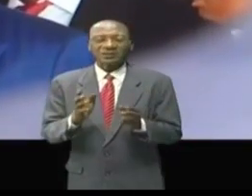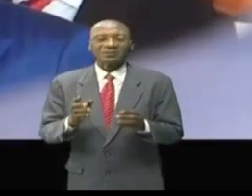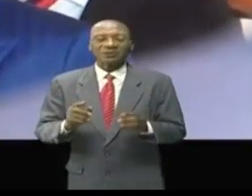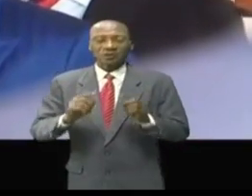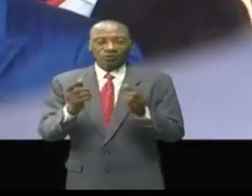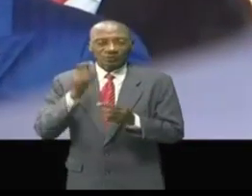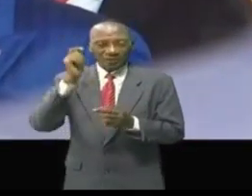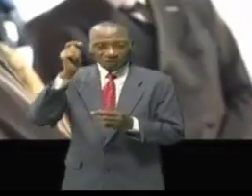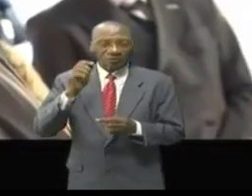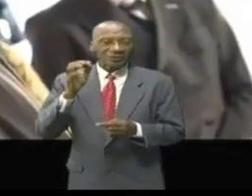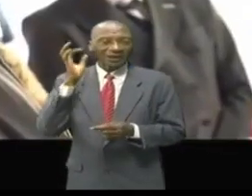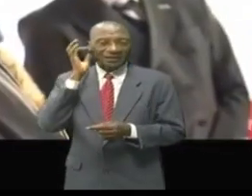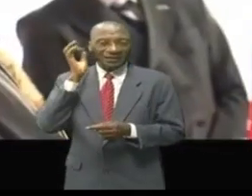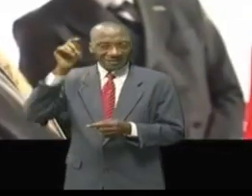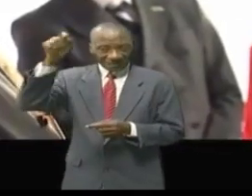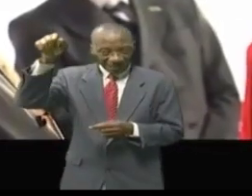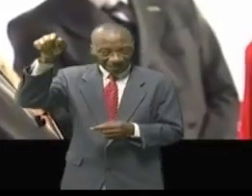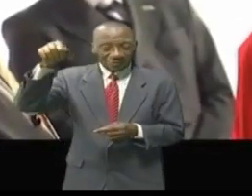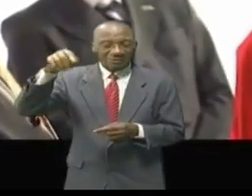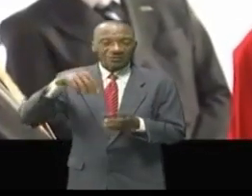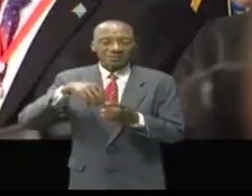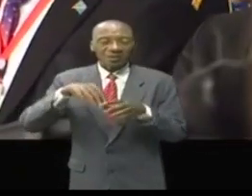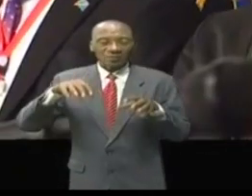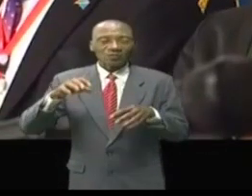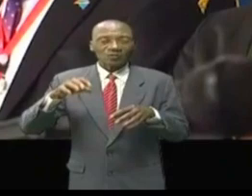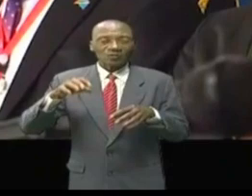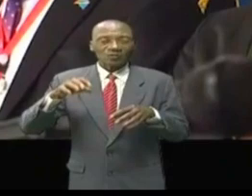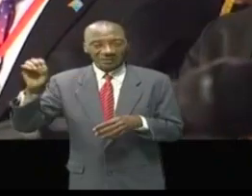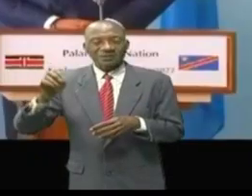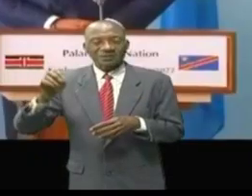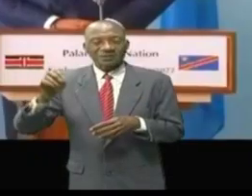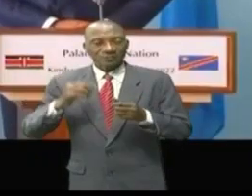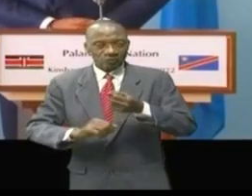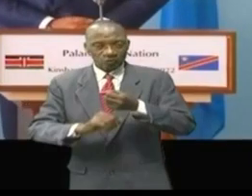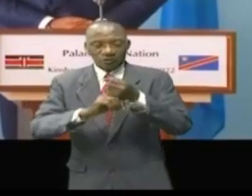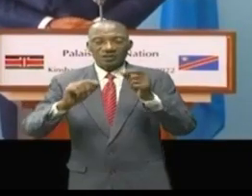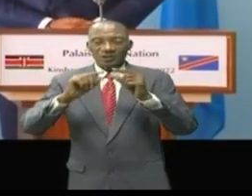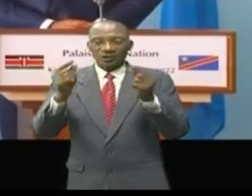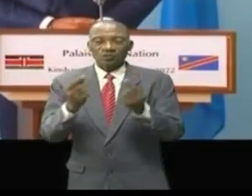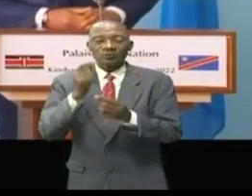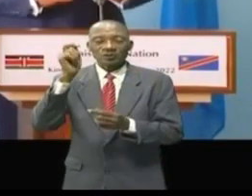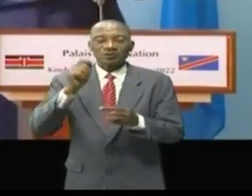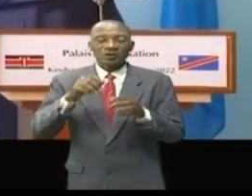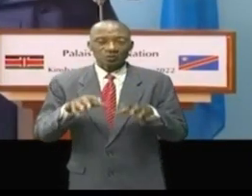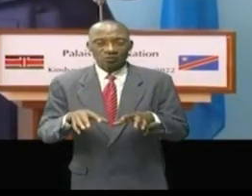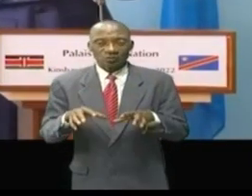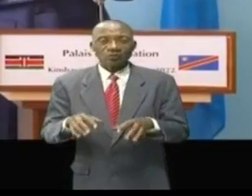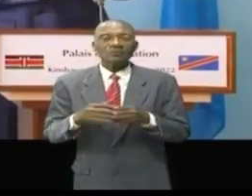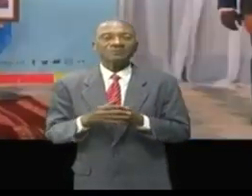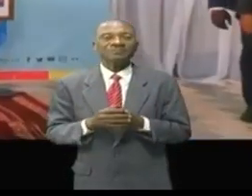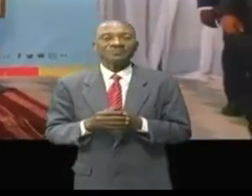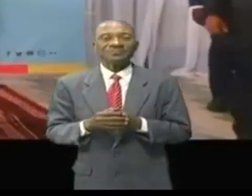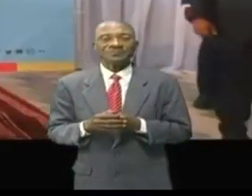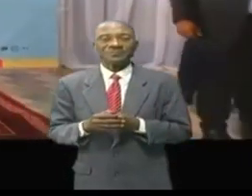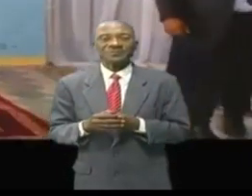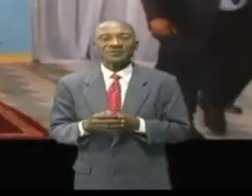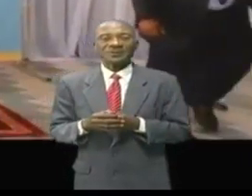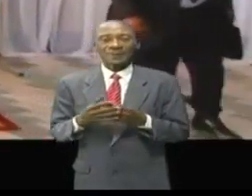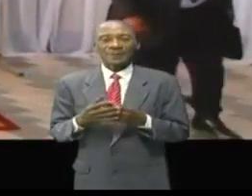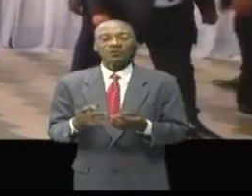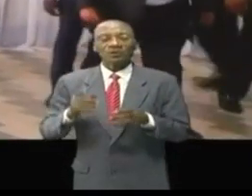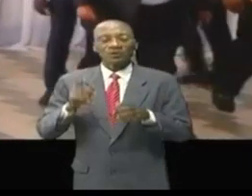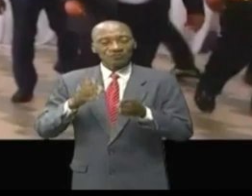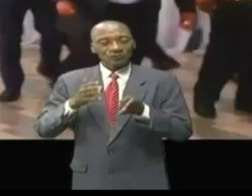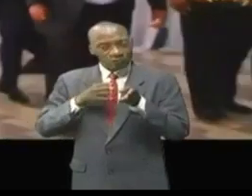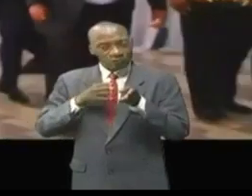L'idée étant d'atteindre rapidement et sereinement les objectifs assignés à ce contingent par le processus de Nairobi, a-t-il